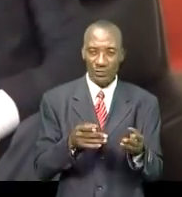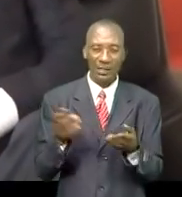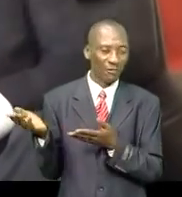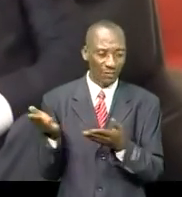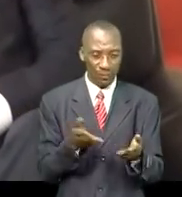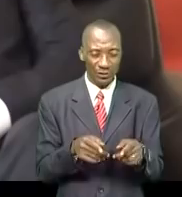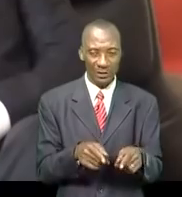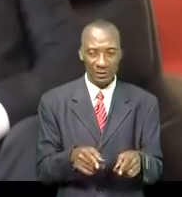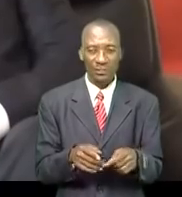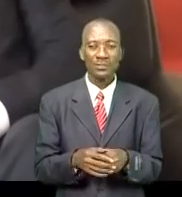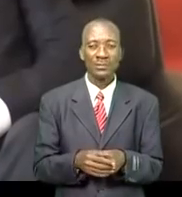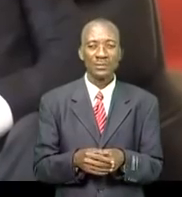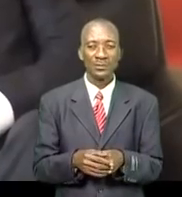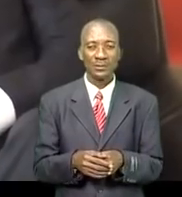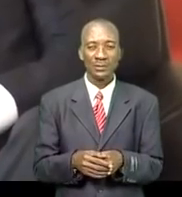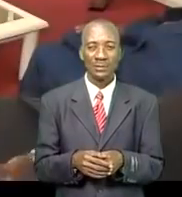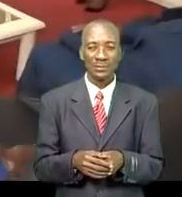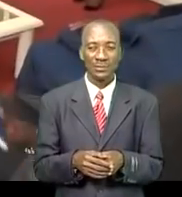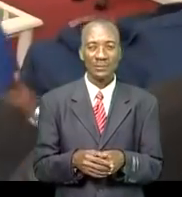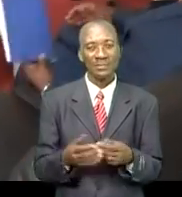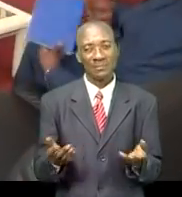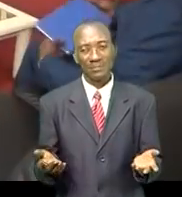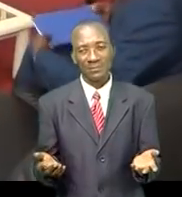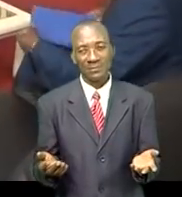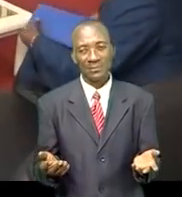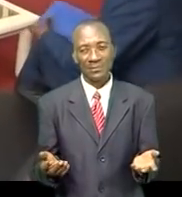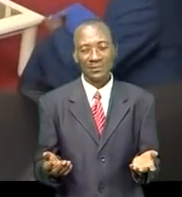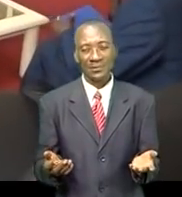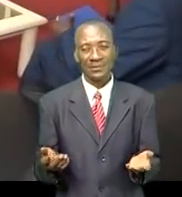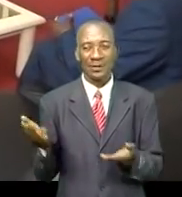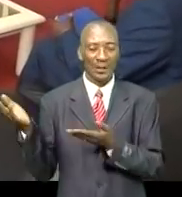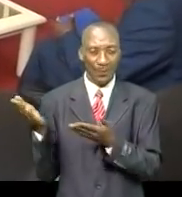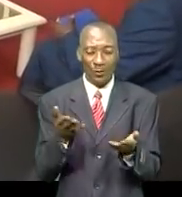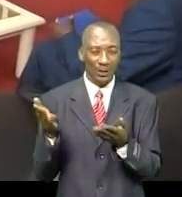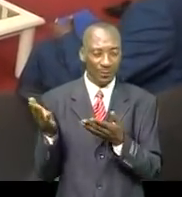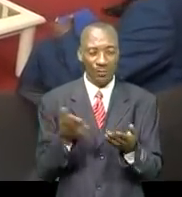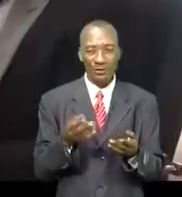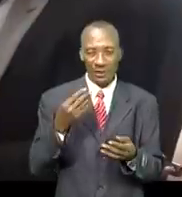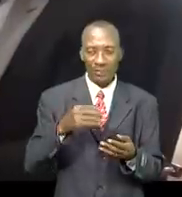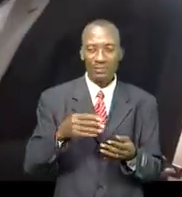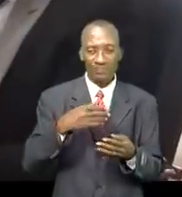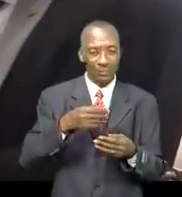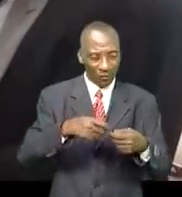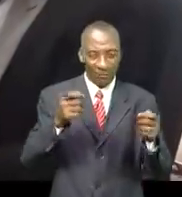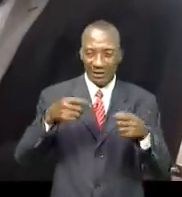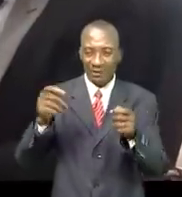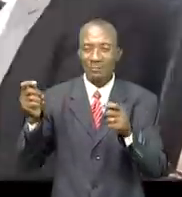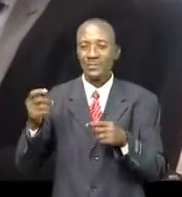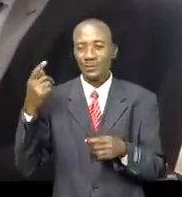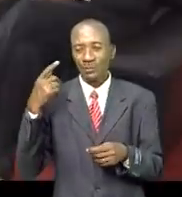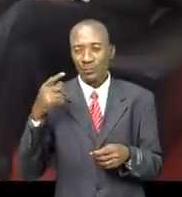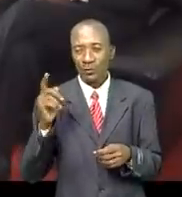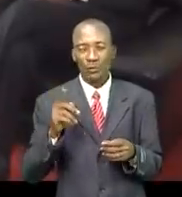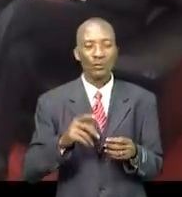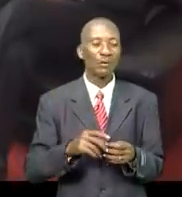destinés exclusivement à la vente afin de constituer les fonds de contrepartie du ministère du Plan pour les financements des